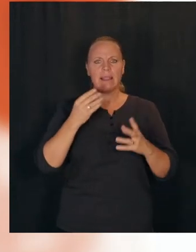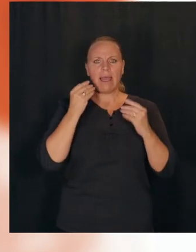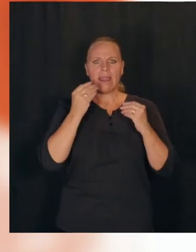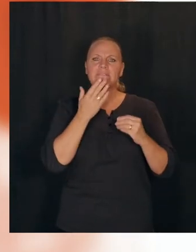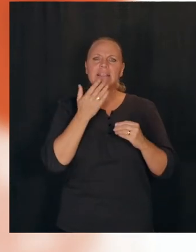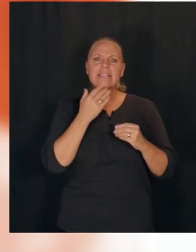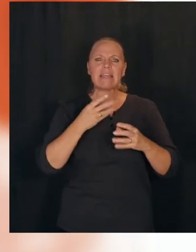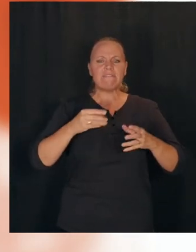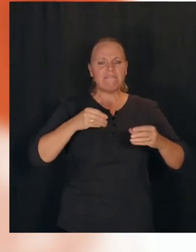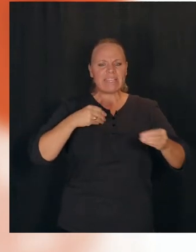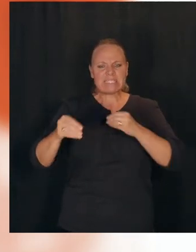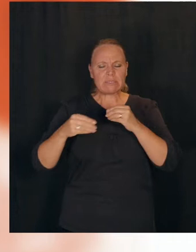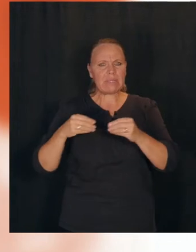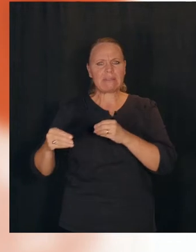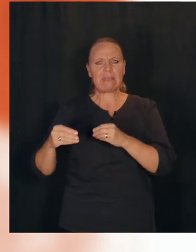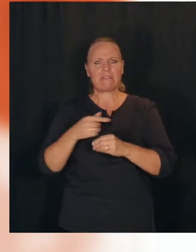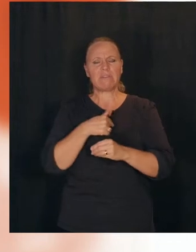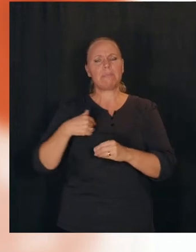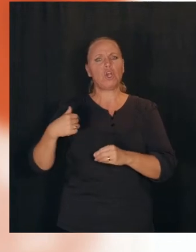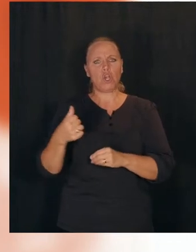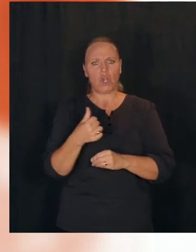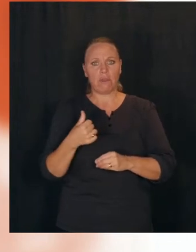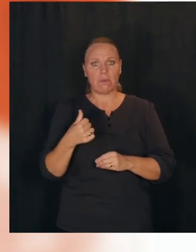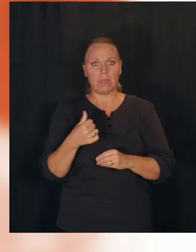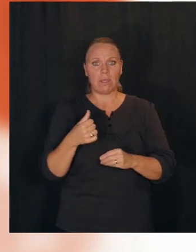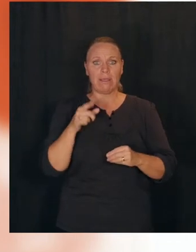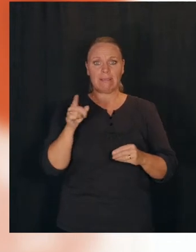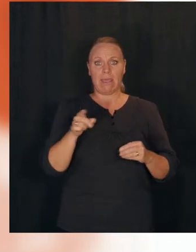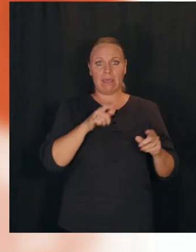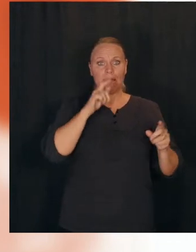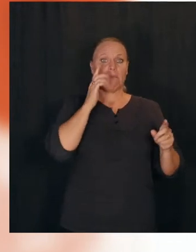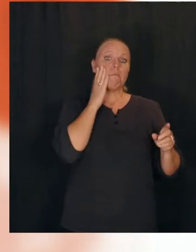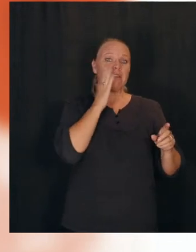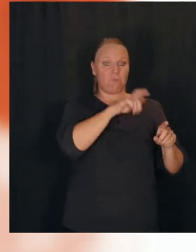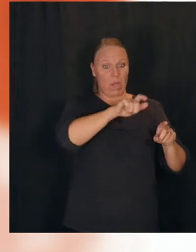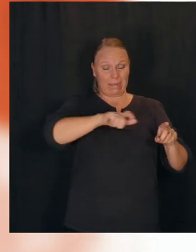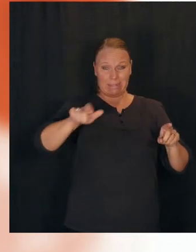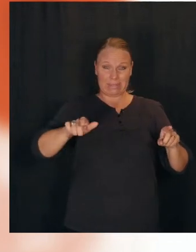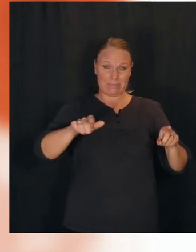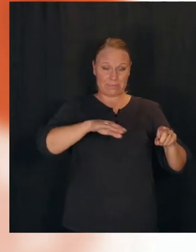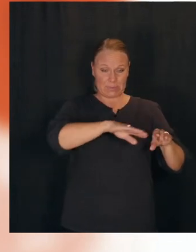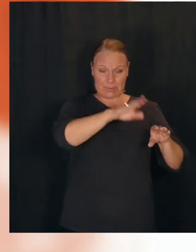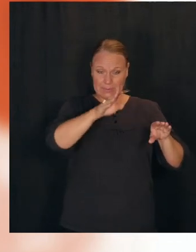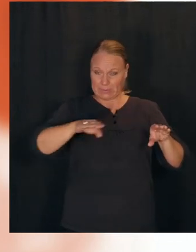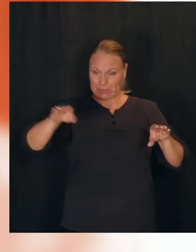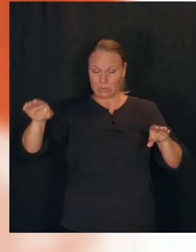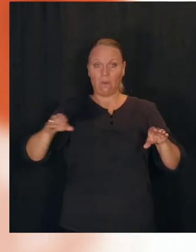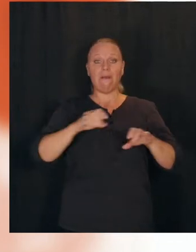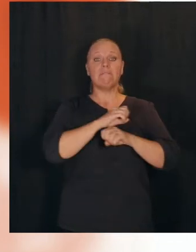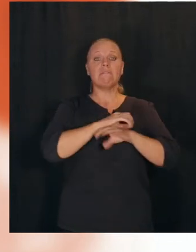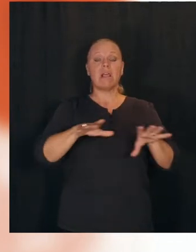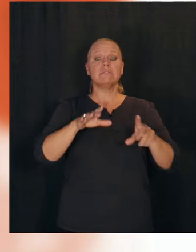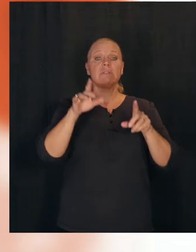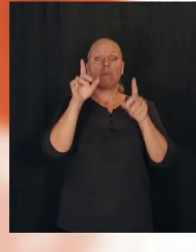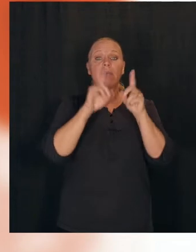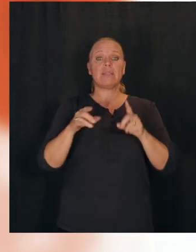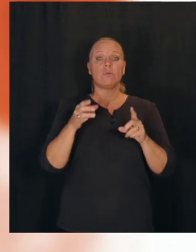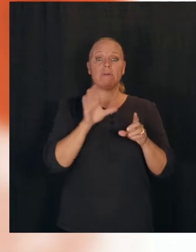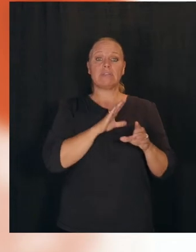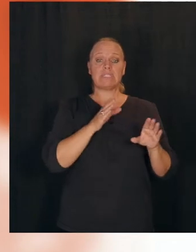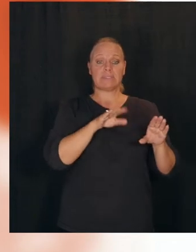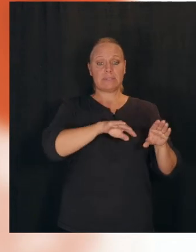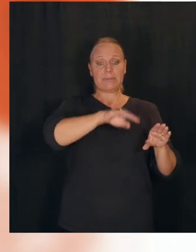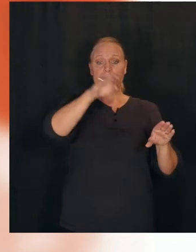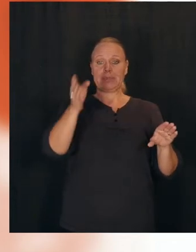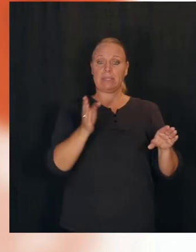behövs. I den här befolkningskurvan så befinner sig de flesta människor på mitten. Och mer i